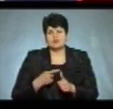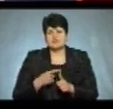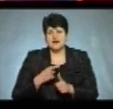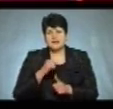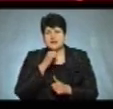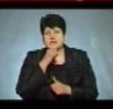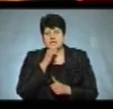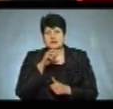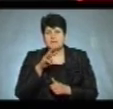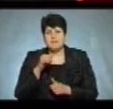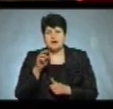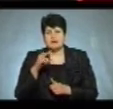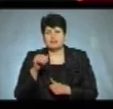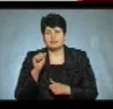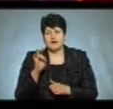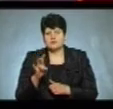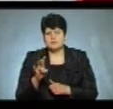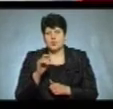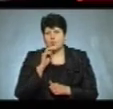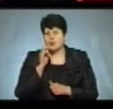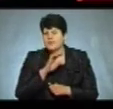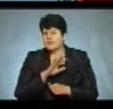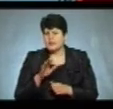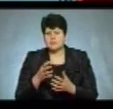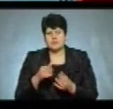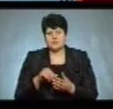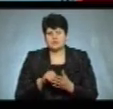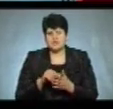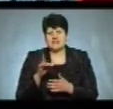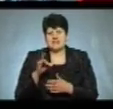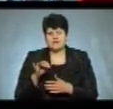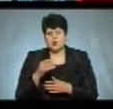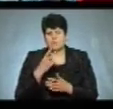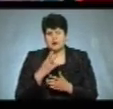Майдан». Україна не братиме участі в Євробаченні